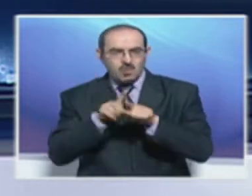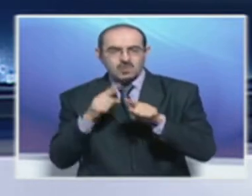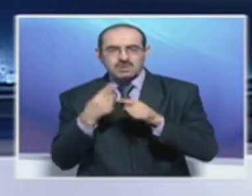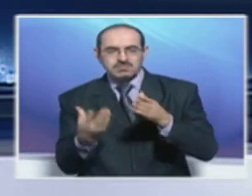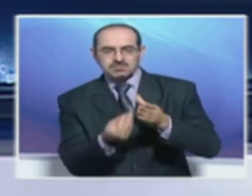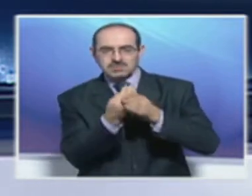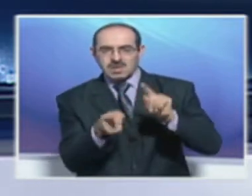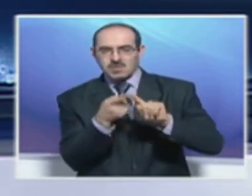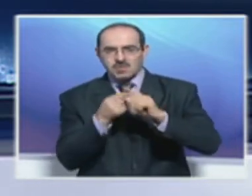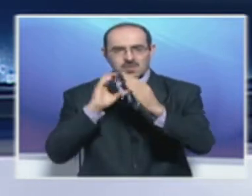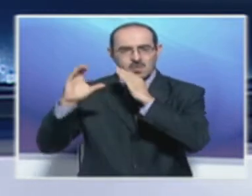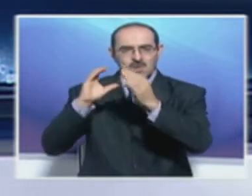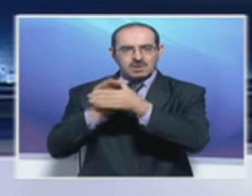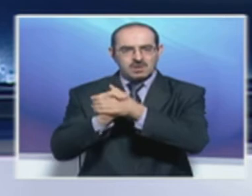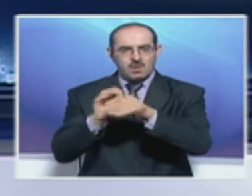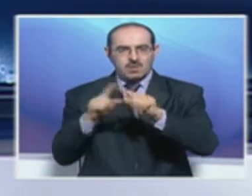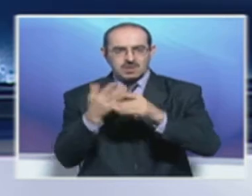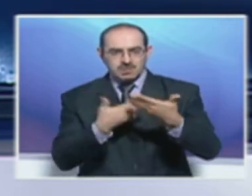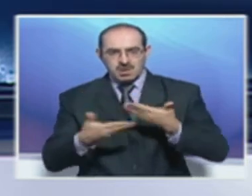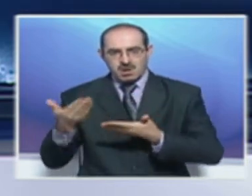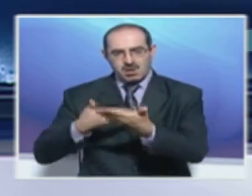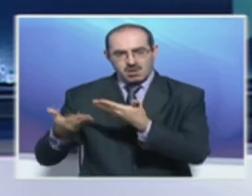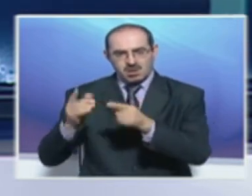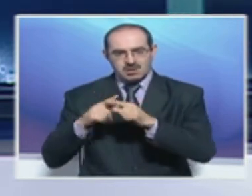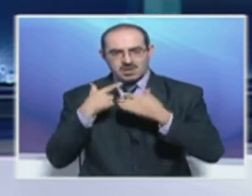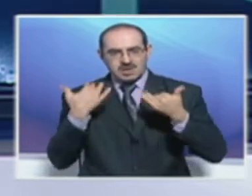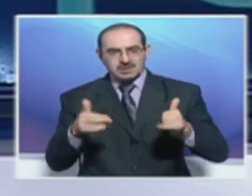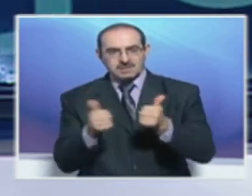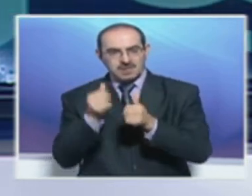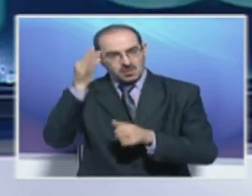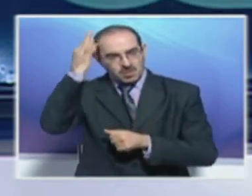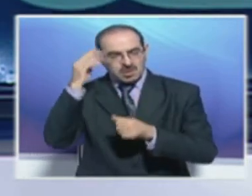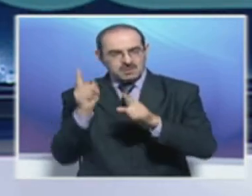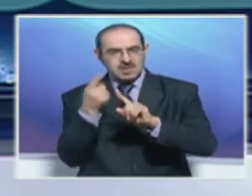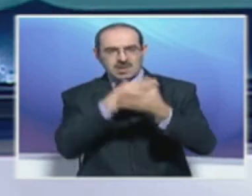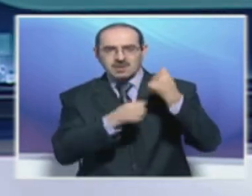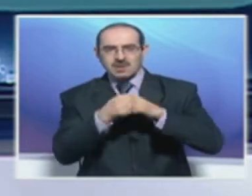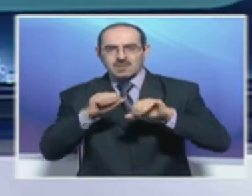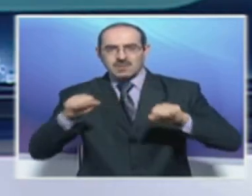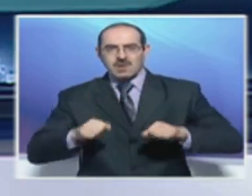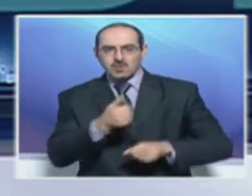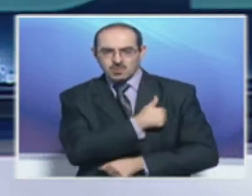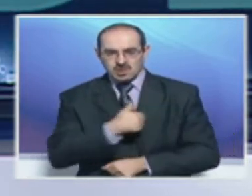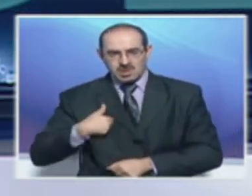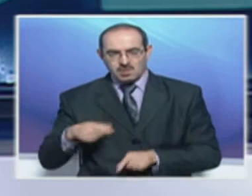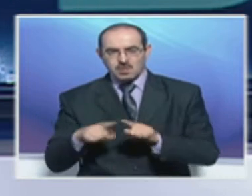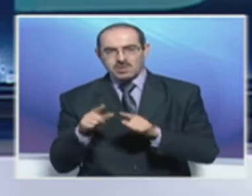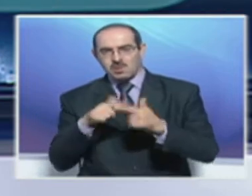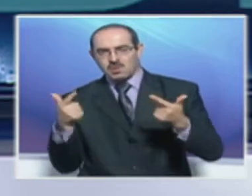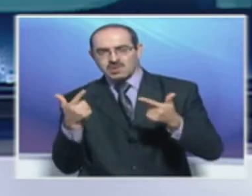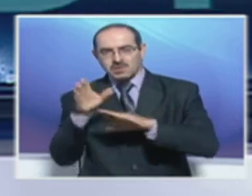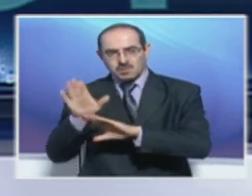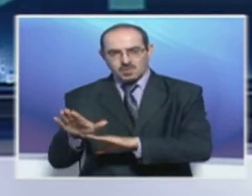في إطار علاقات التعاون والتبادل التي تربط البلدين في مجال الرعاية الاجتماعية، وكذا مجالات